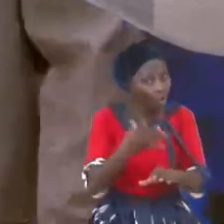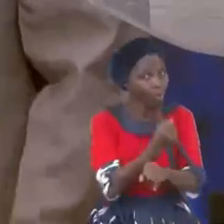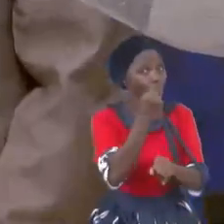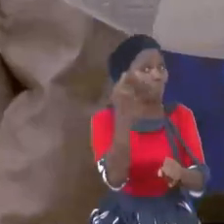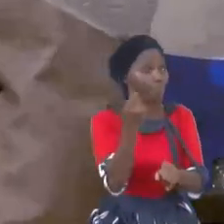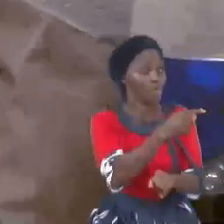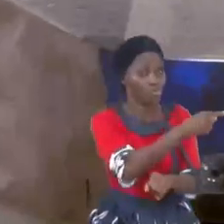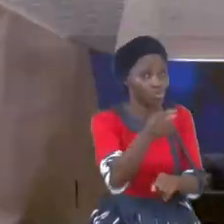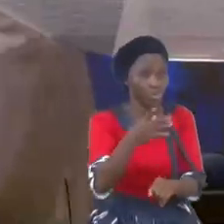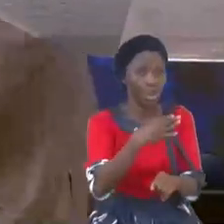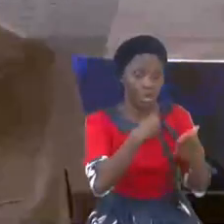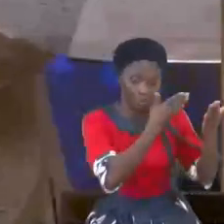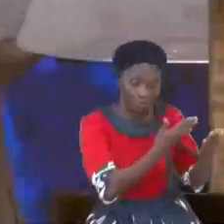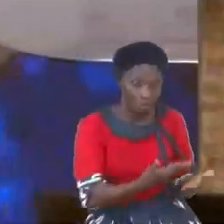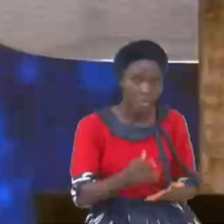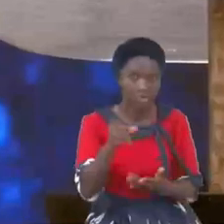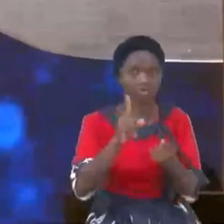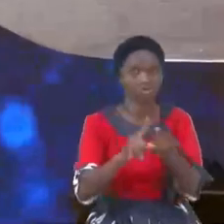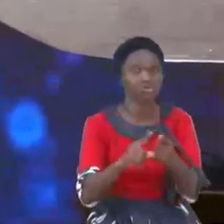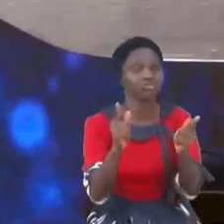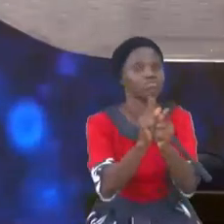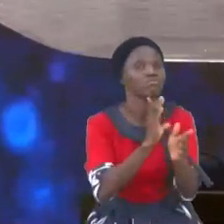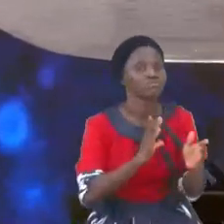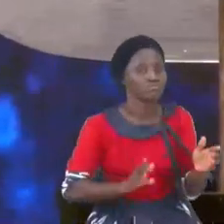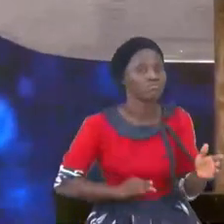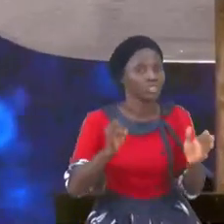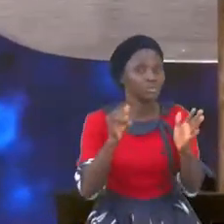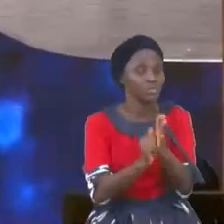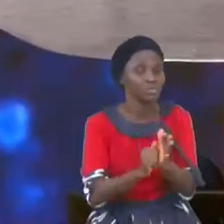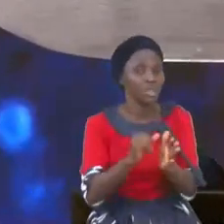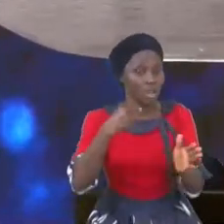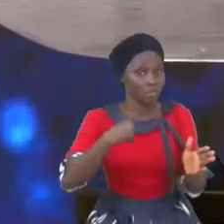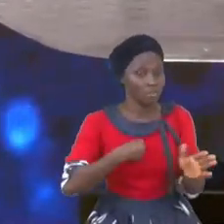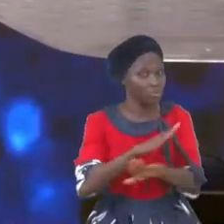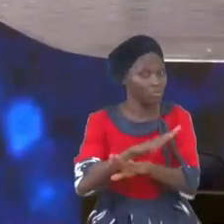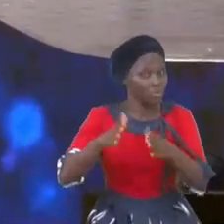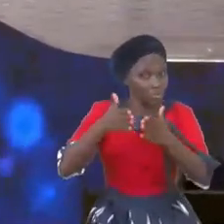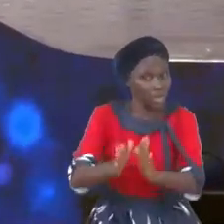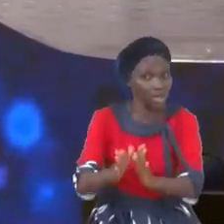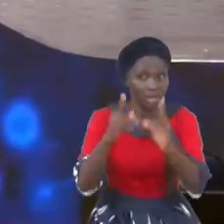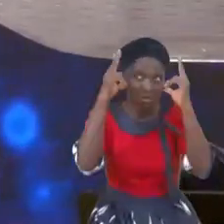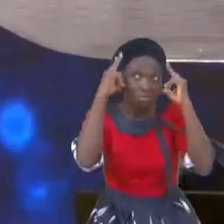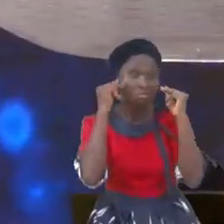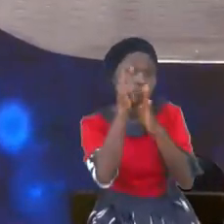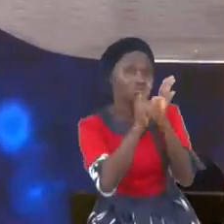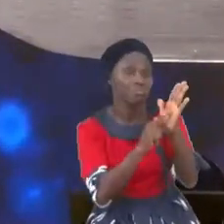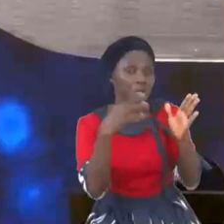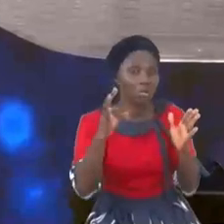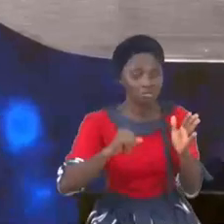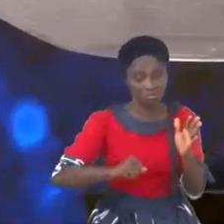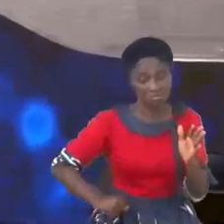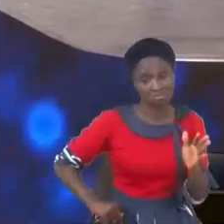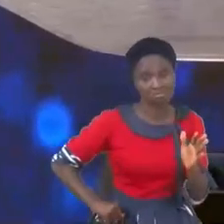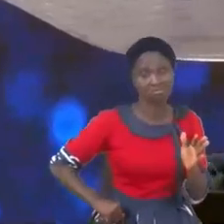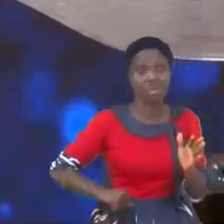à Christ, pour que je ne permette pas à la loi mosaïque, à la circoncision, à ces rituels